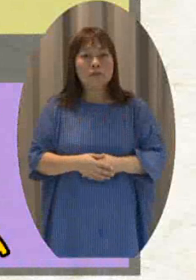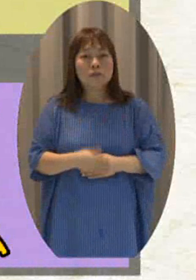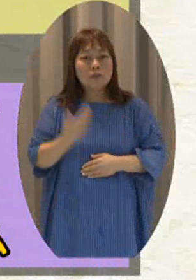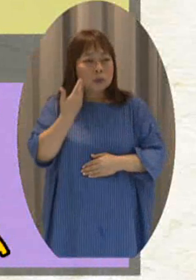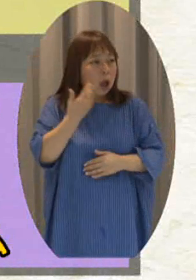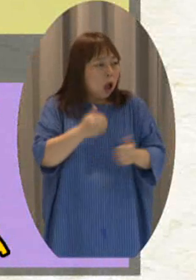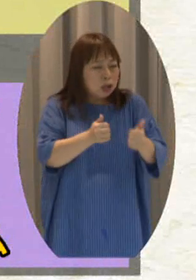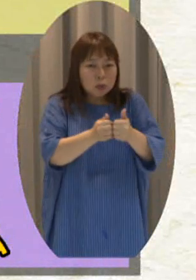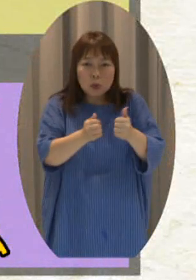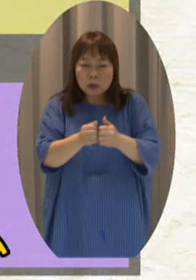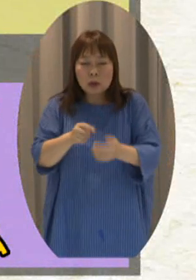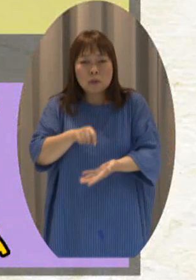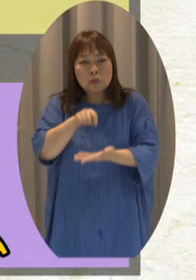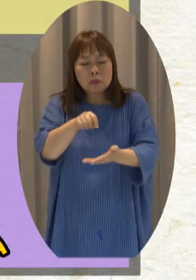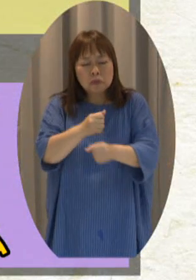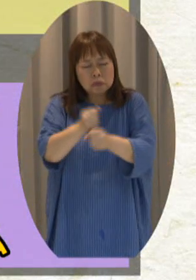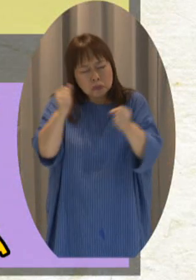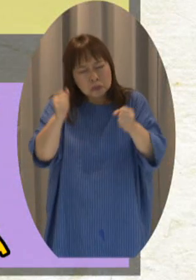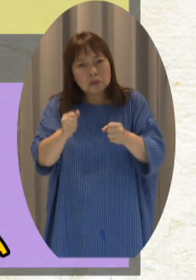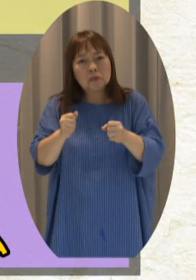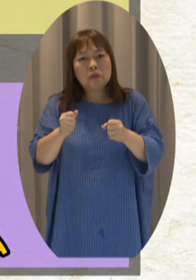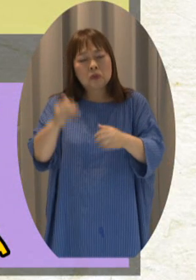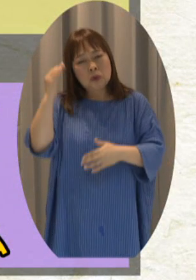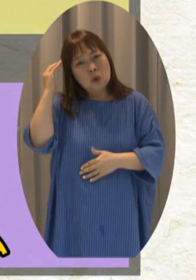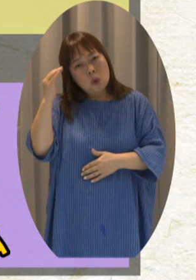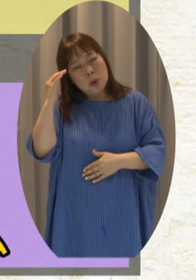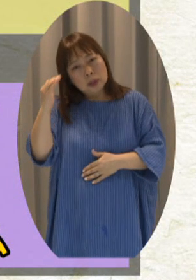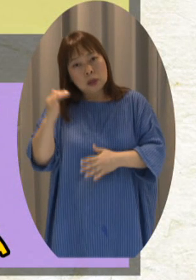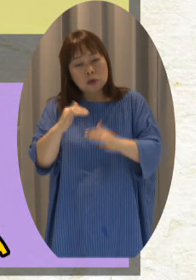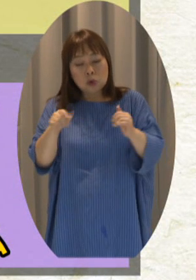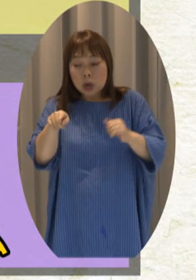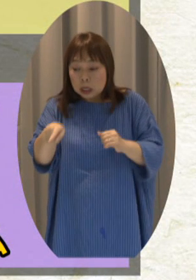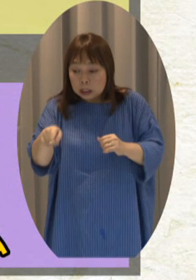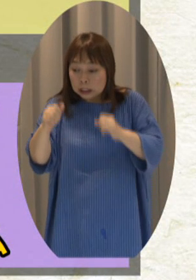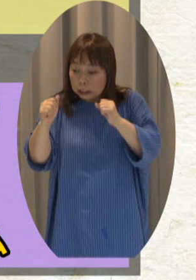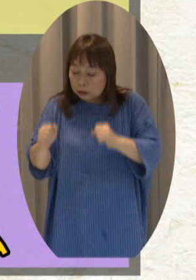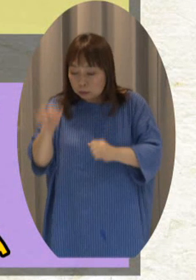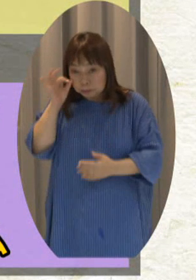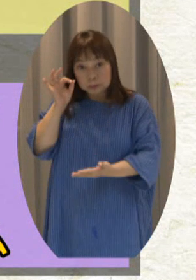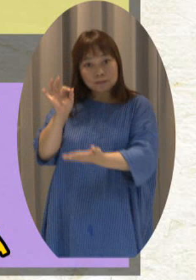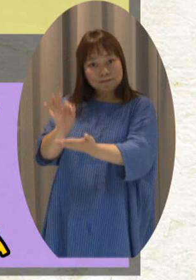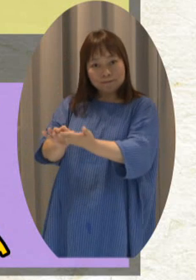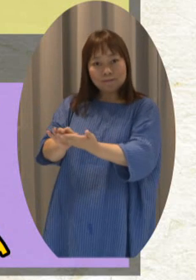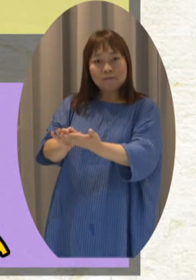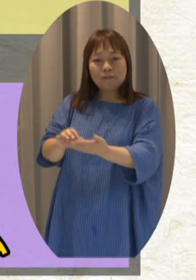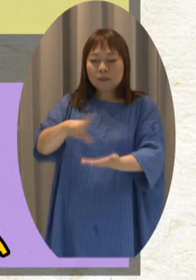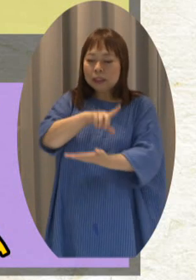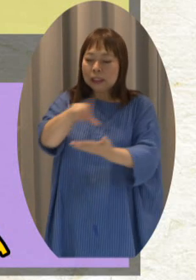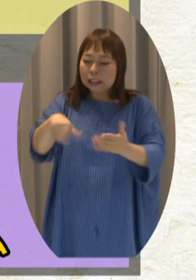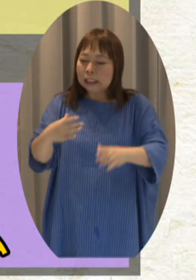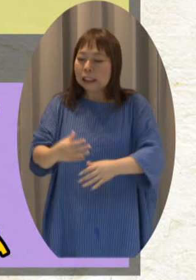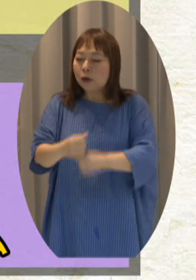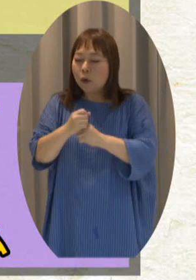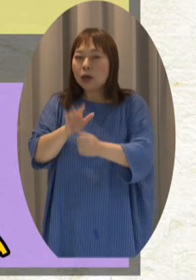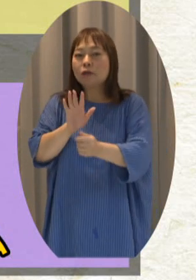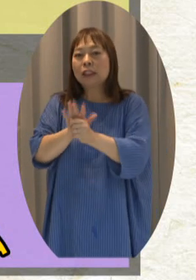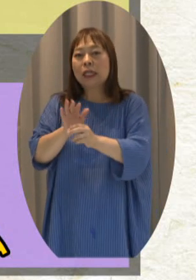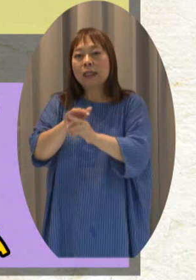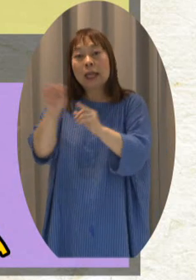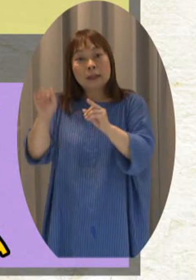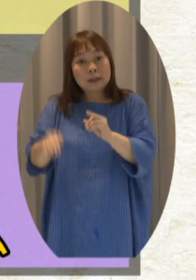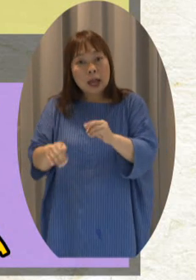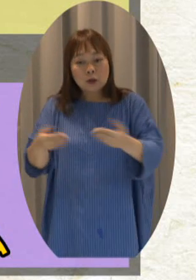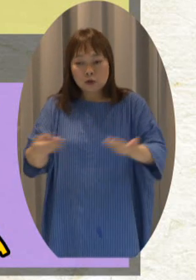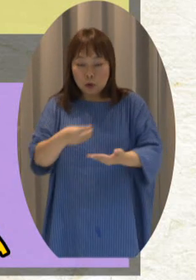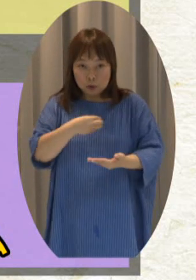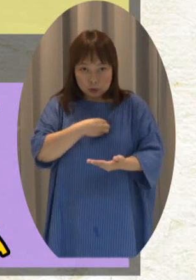誰にも相談できずに一人で困っている人を見つけたら、地域包括支援センターの職員